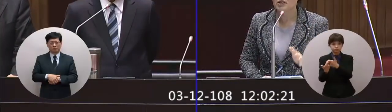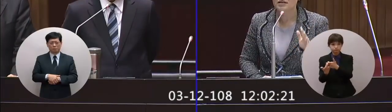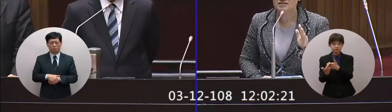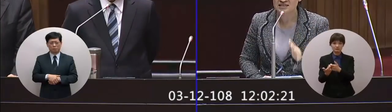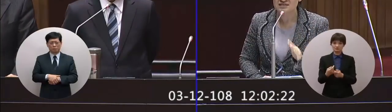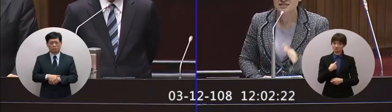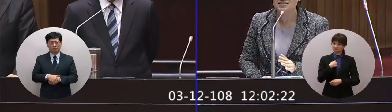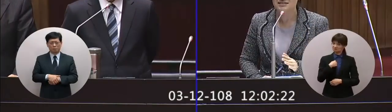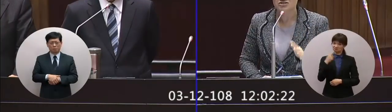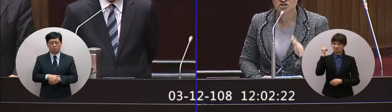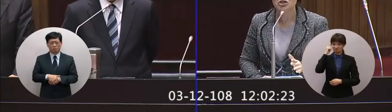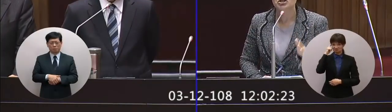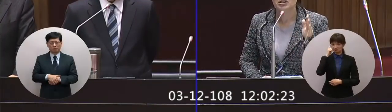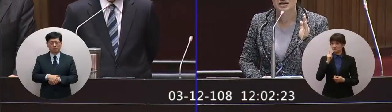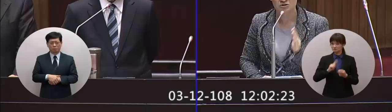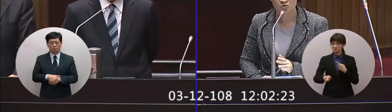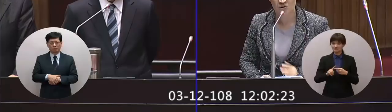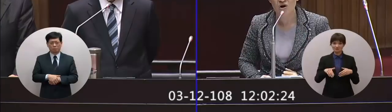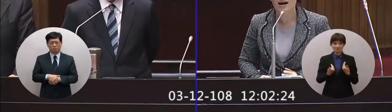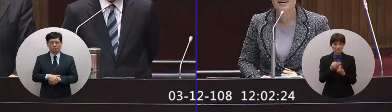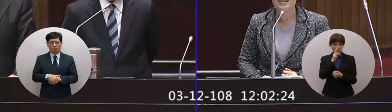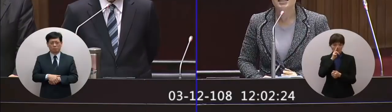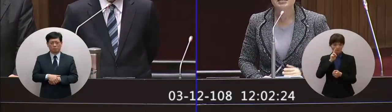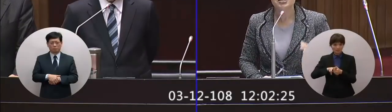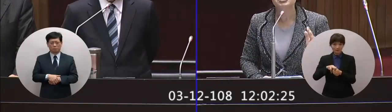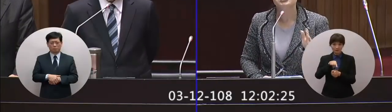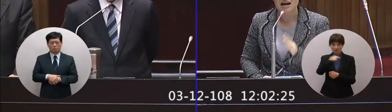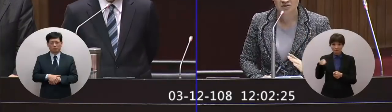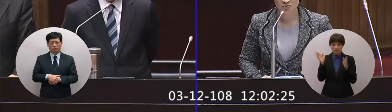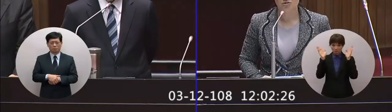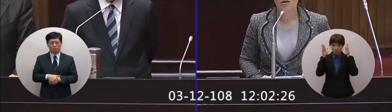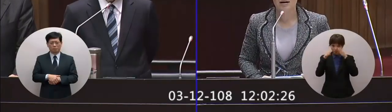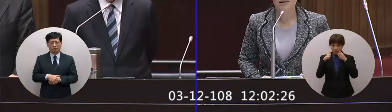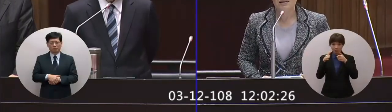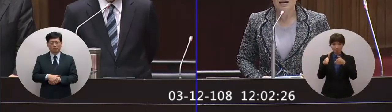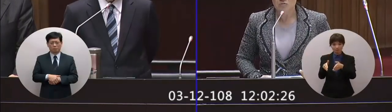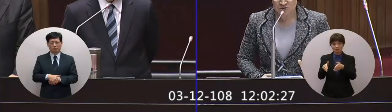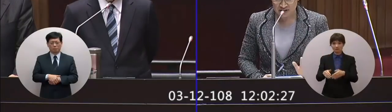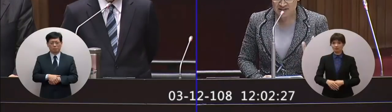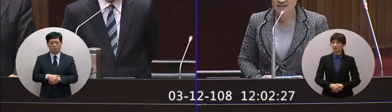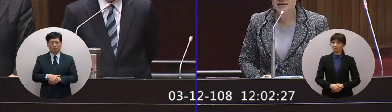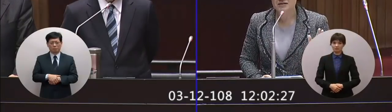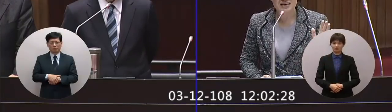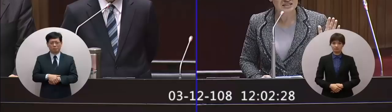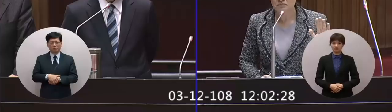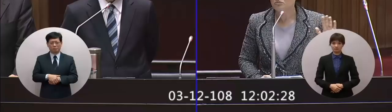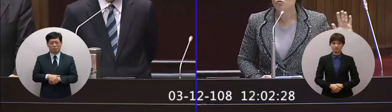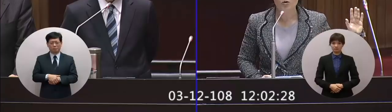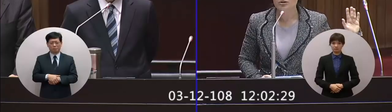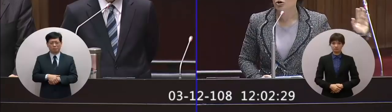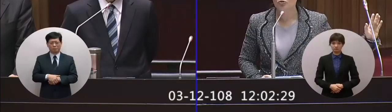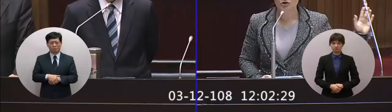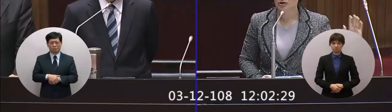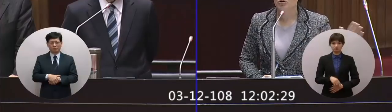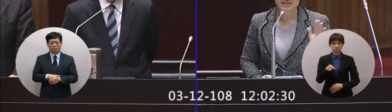我们国人集体知识的一个弱化，甚至智商的弱化。那我觉得这个已经